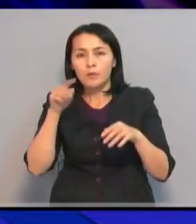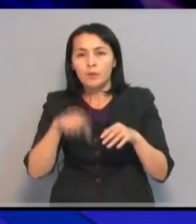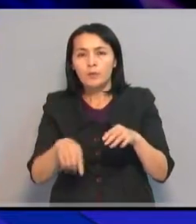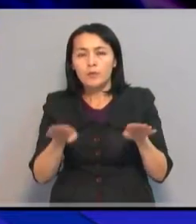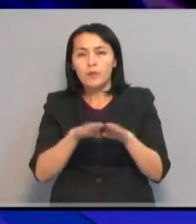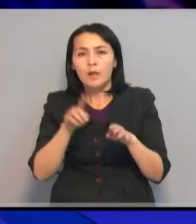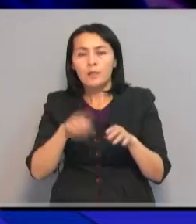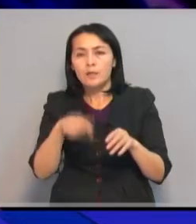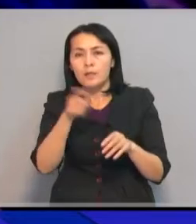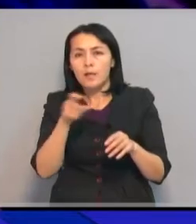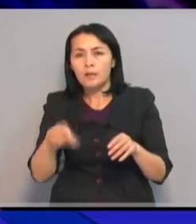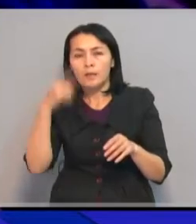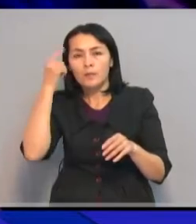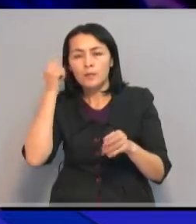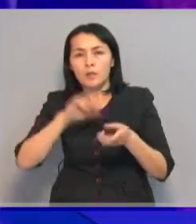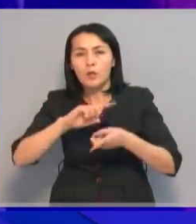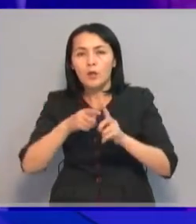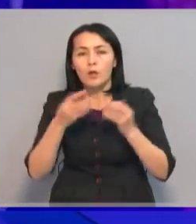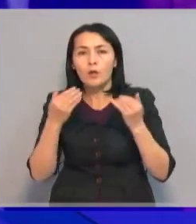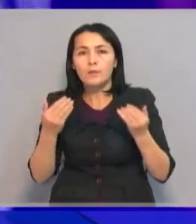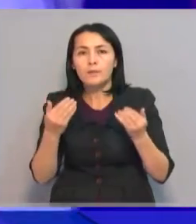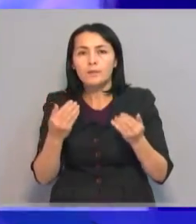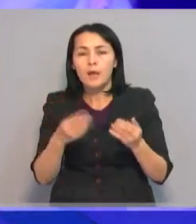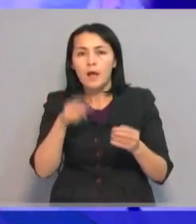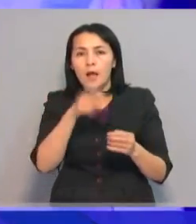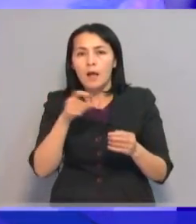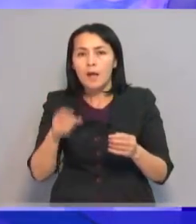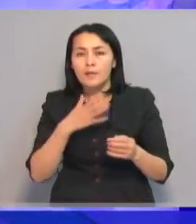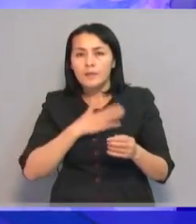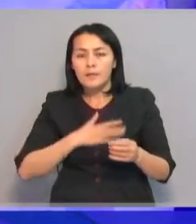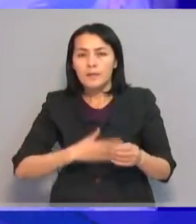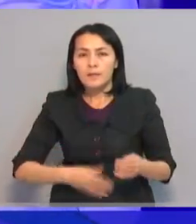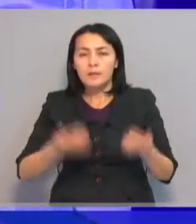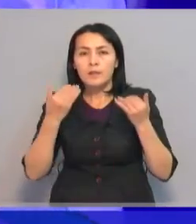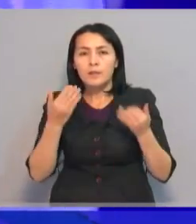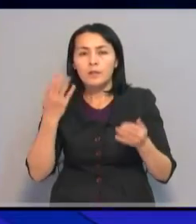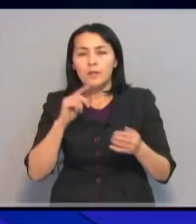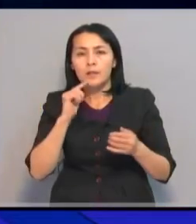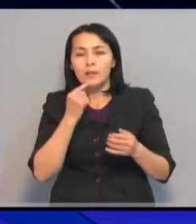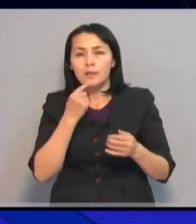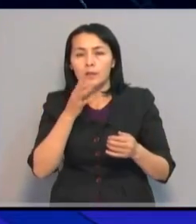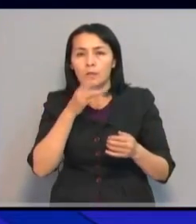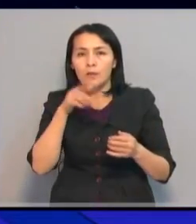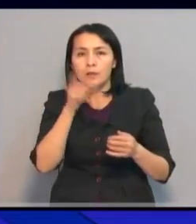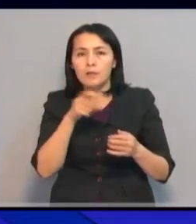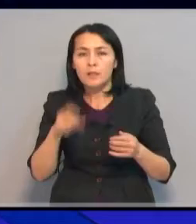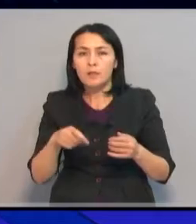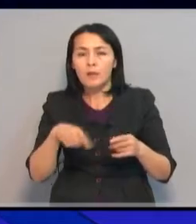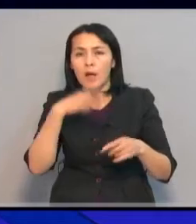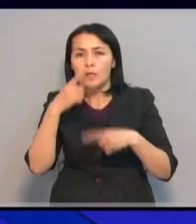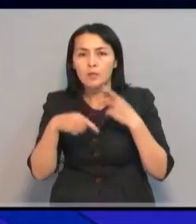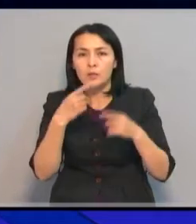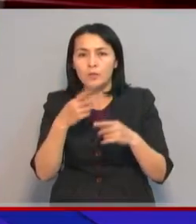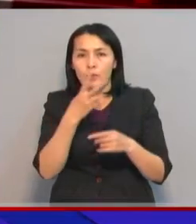Амалсыздықтың қамалындағы адам санасының құбылыстары, қарайған жанның тәубесі мен зілзәуірге ұшыраған пенденің адамзатпен ашық